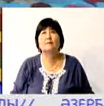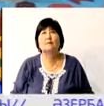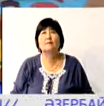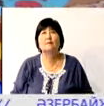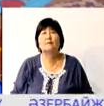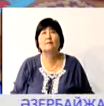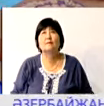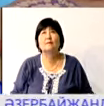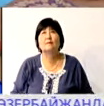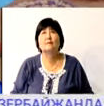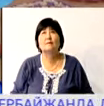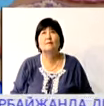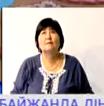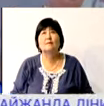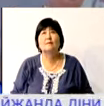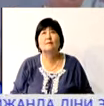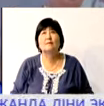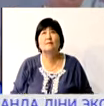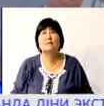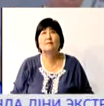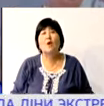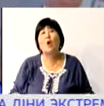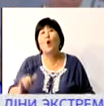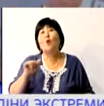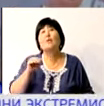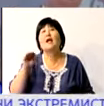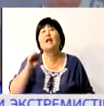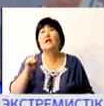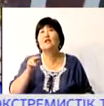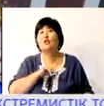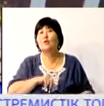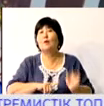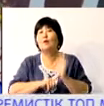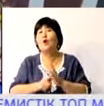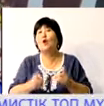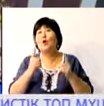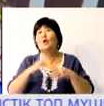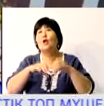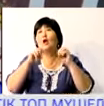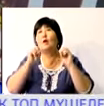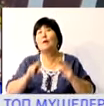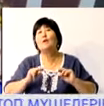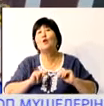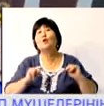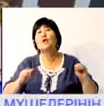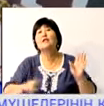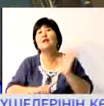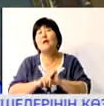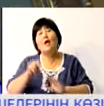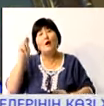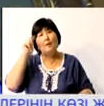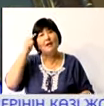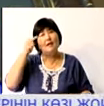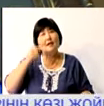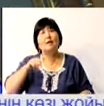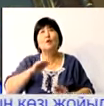бұлақтайын ағады. Олмекен Жаналиеваның еңбек жолы ұлы мамандық ұстаздықтан бастау алды. Білімді де